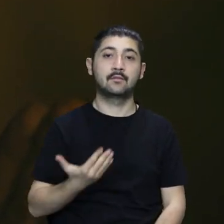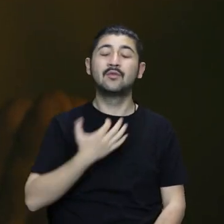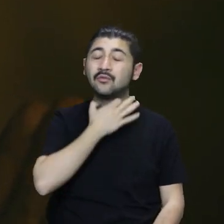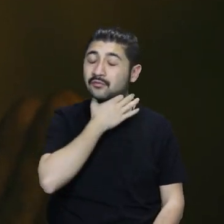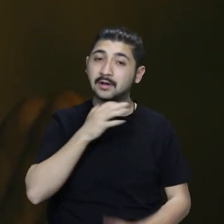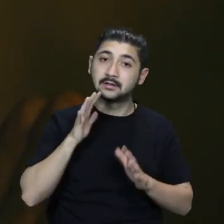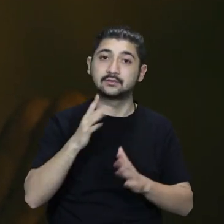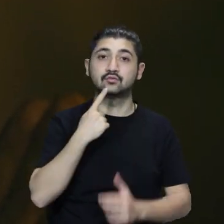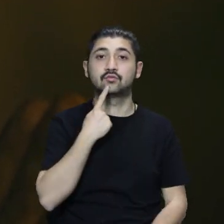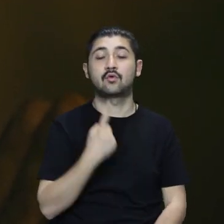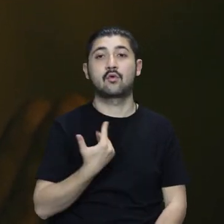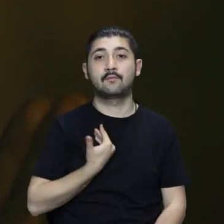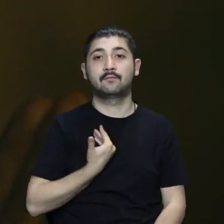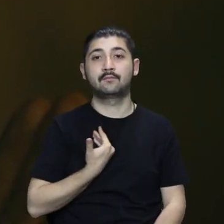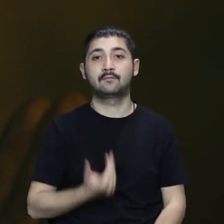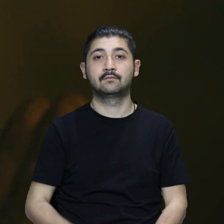Yalvarıyorum.